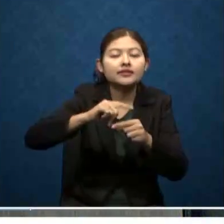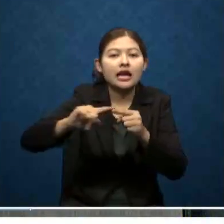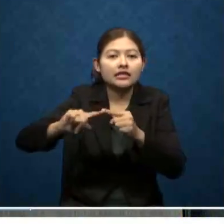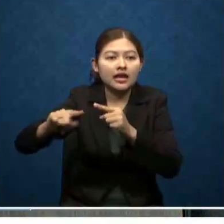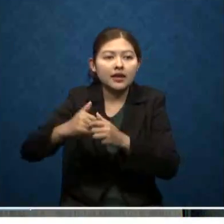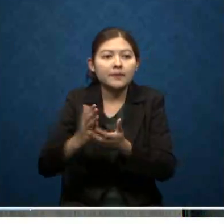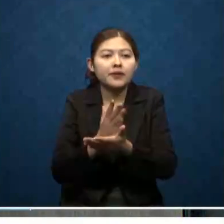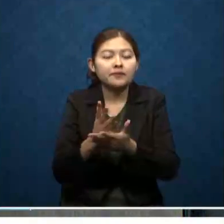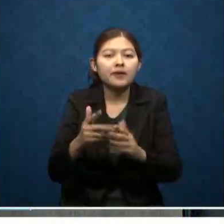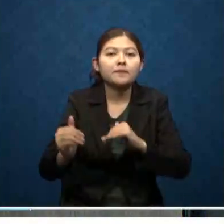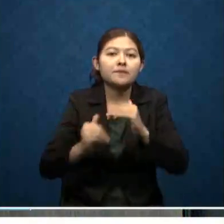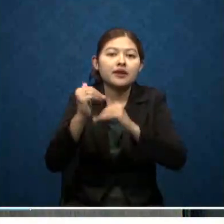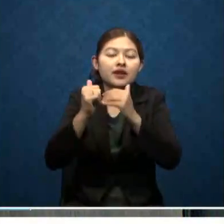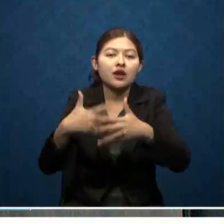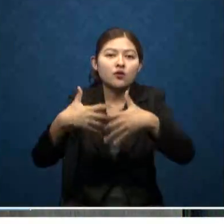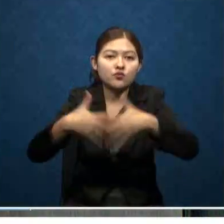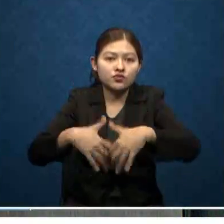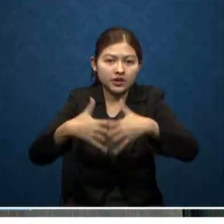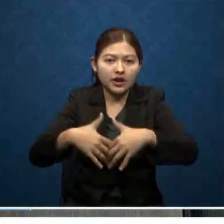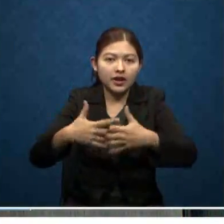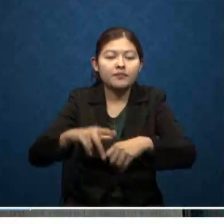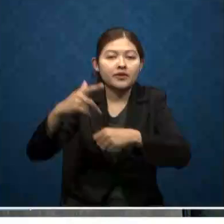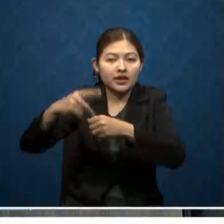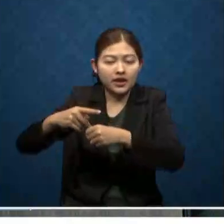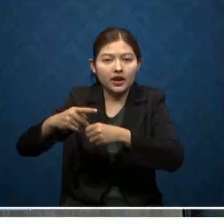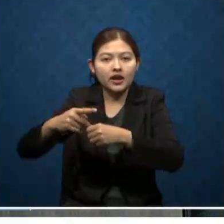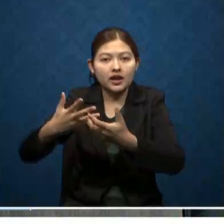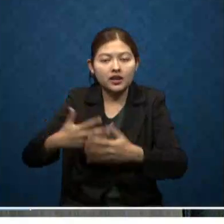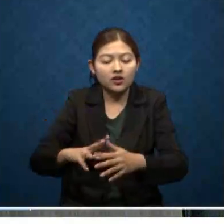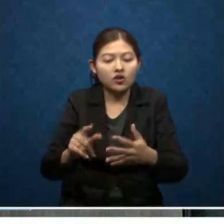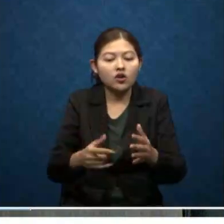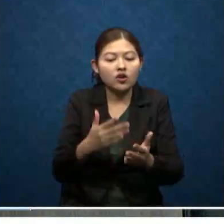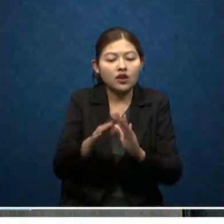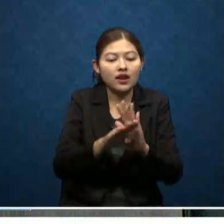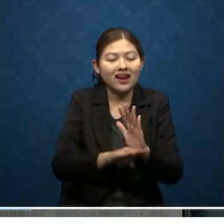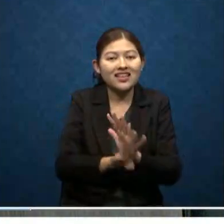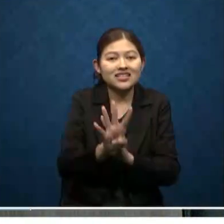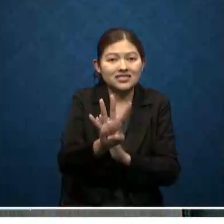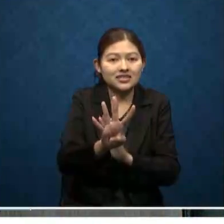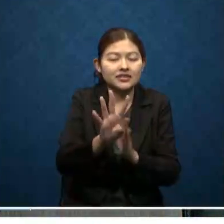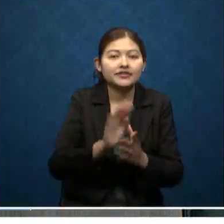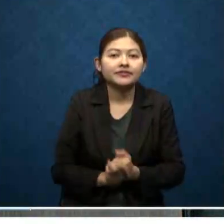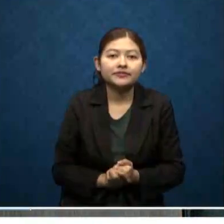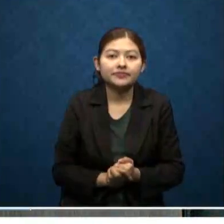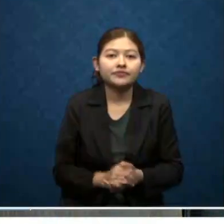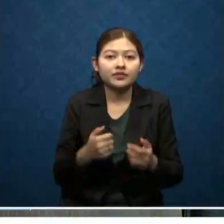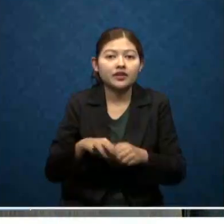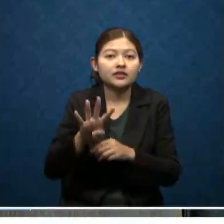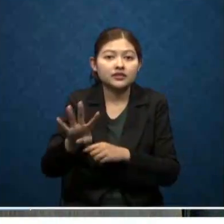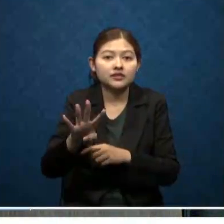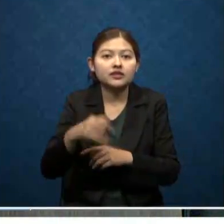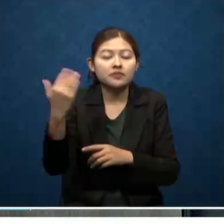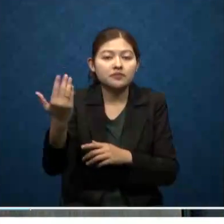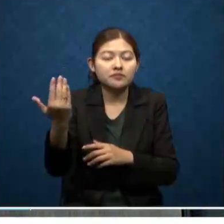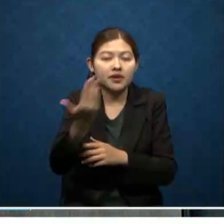ปฏิรูปคือการพัฒนาอุตสาหกรรมการสธรรมชาติและการพัฒนาระยะที่ 4นะครับด้านที่ 4คือด้านพลัง